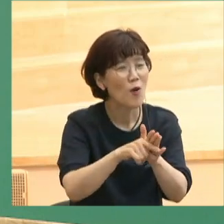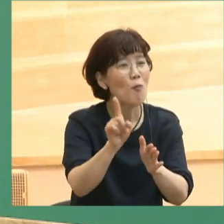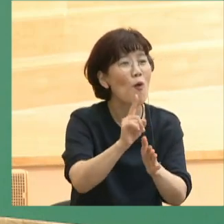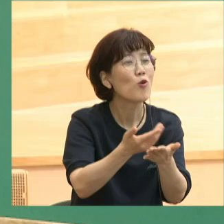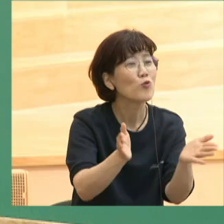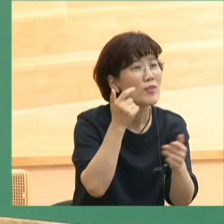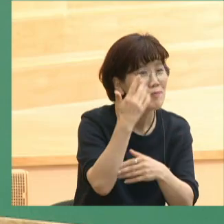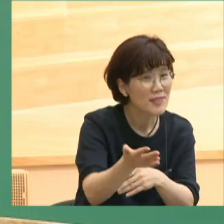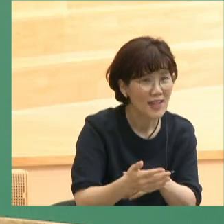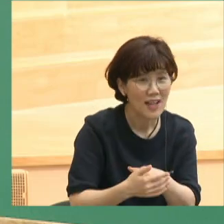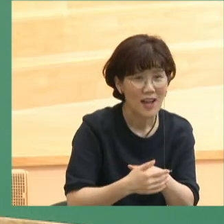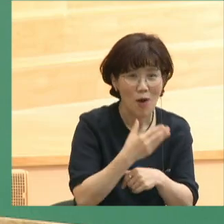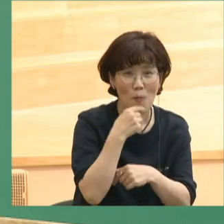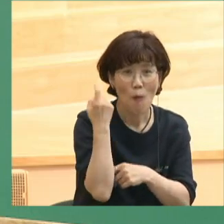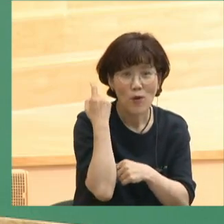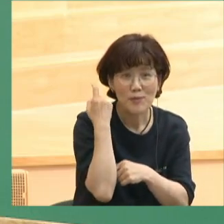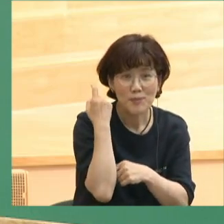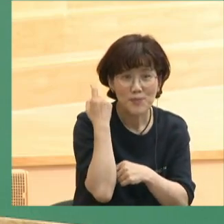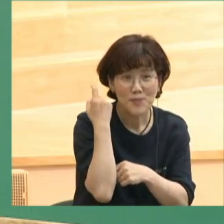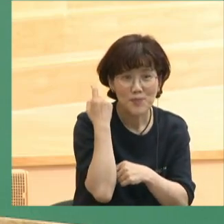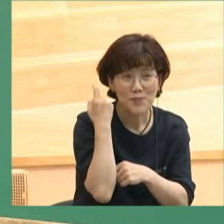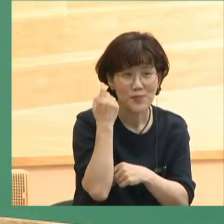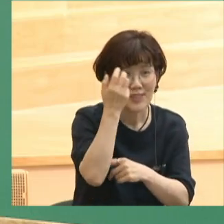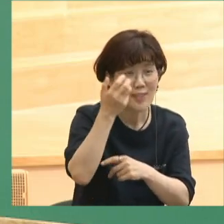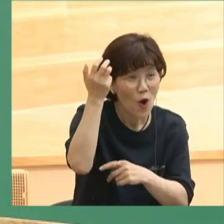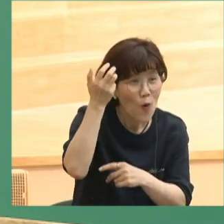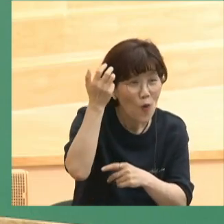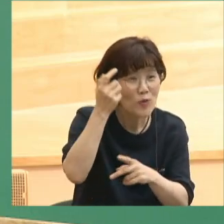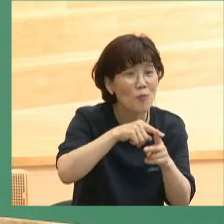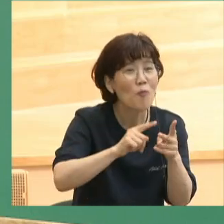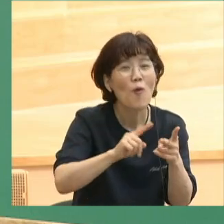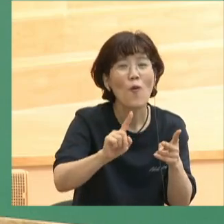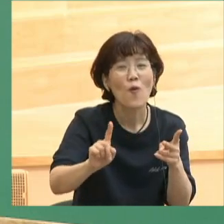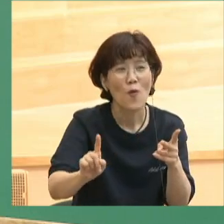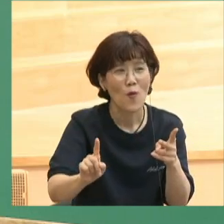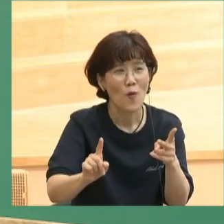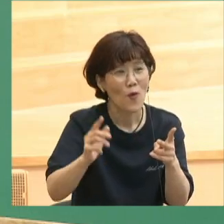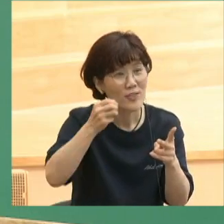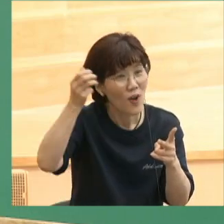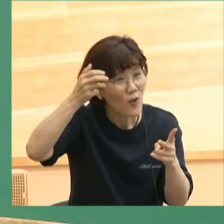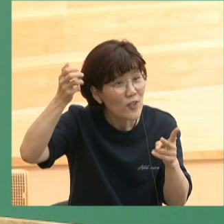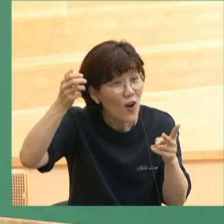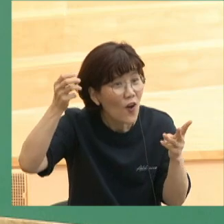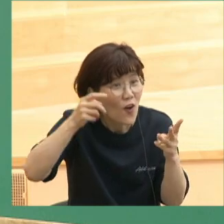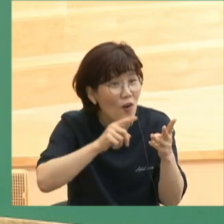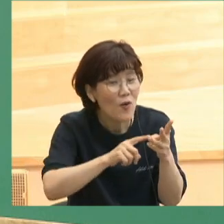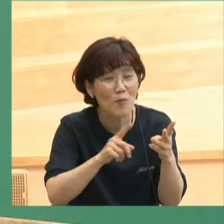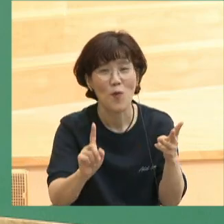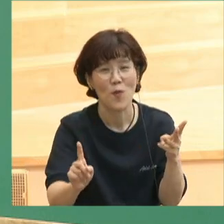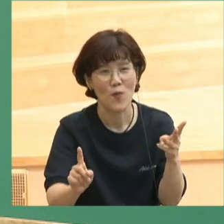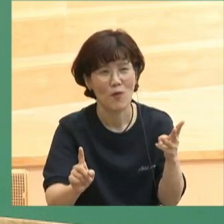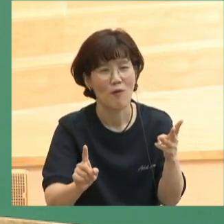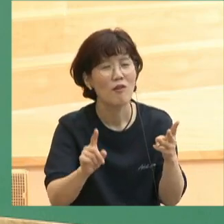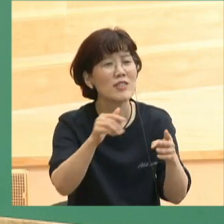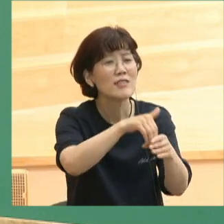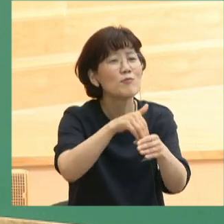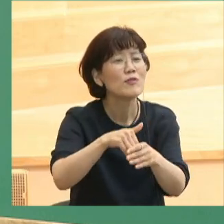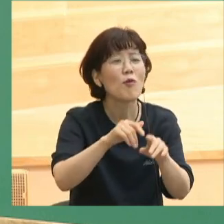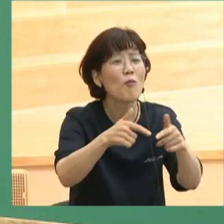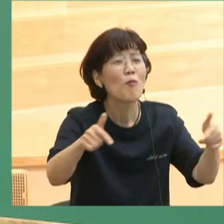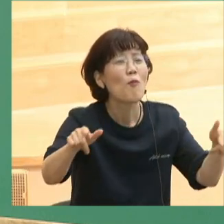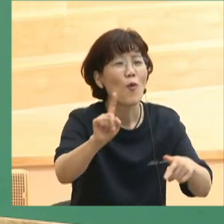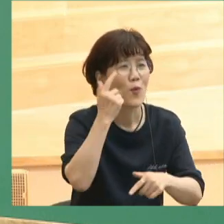계시나요? 복음을 심고 계시나요? 영혼을 심고 계시나요? 성령을 심고 계시나요? 뭘 심고